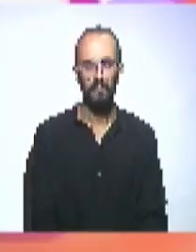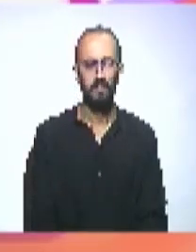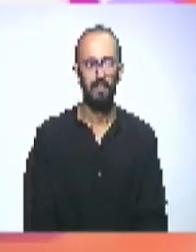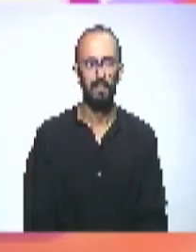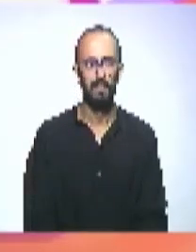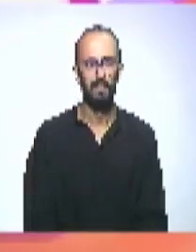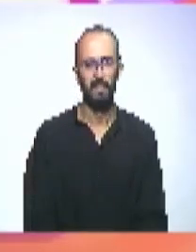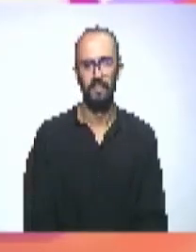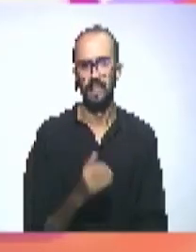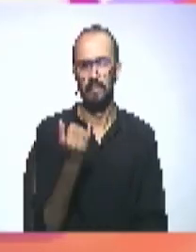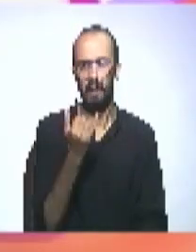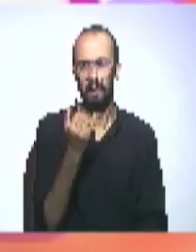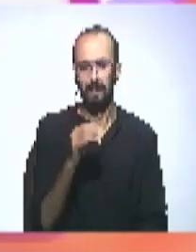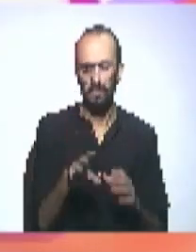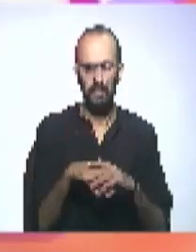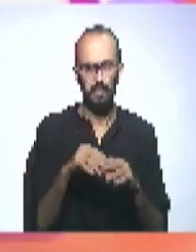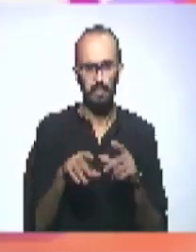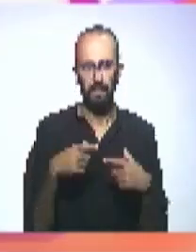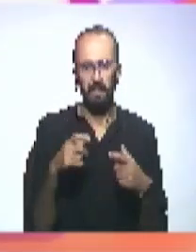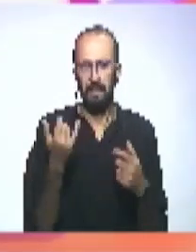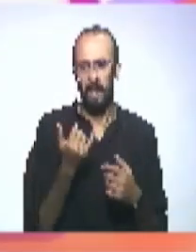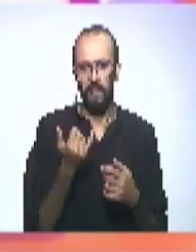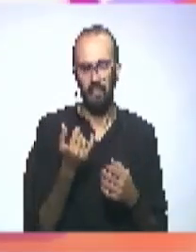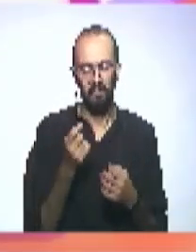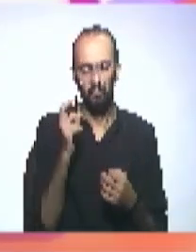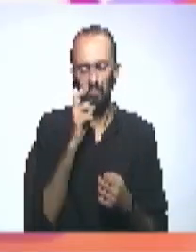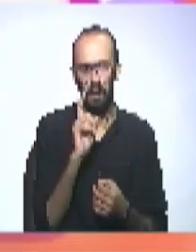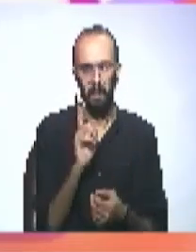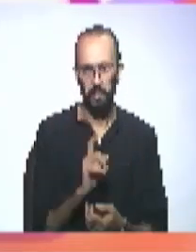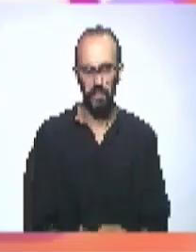هي بتبقى بسيطة وصغيرة وسهلة كده يعني،